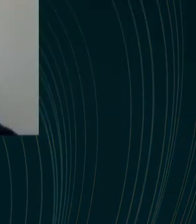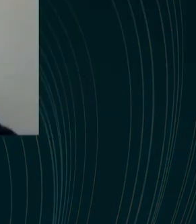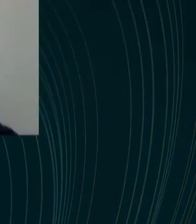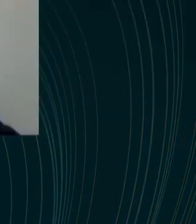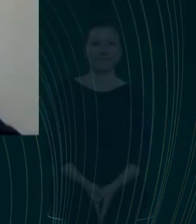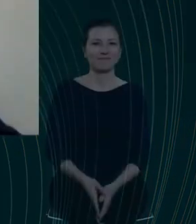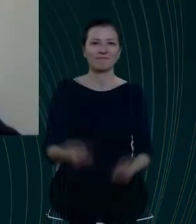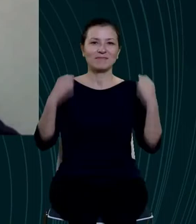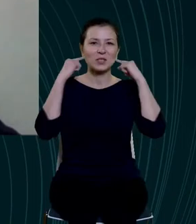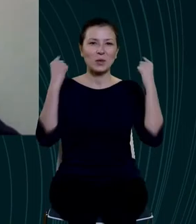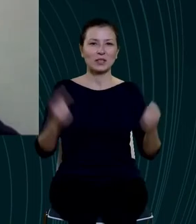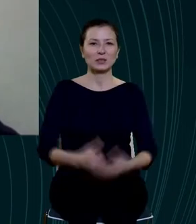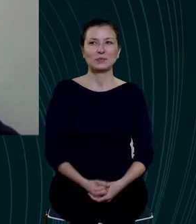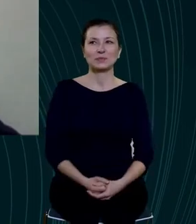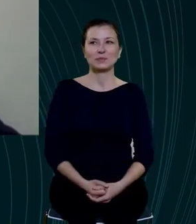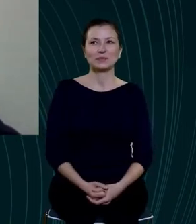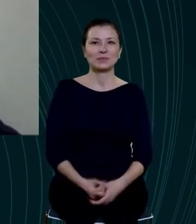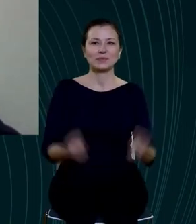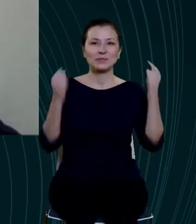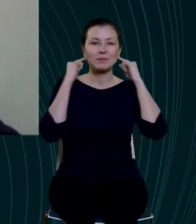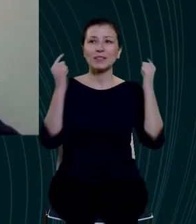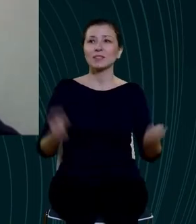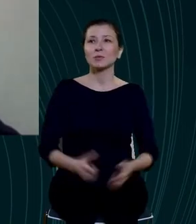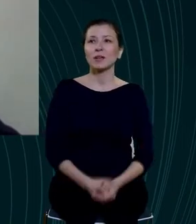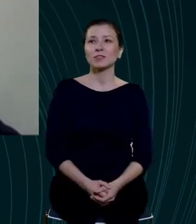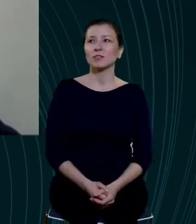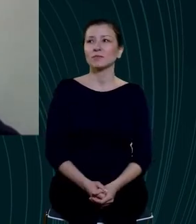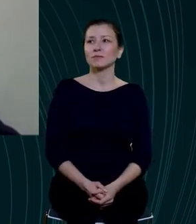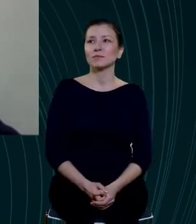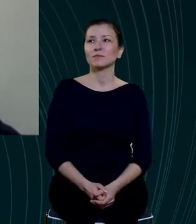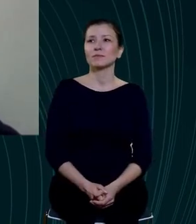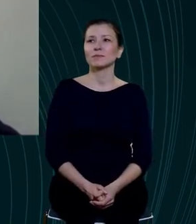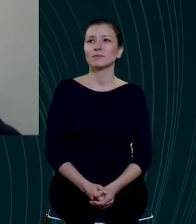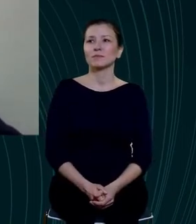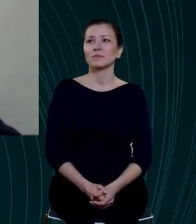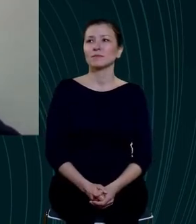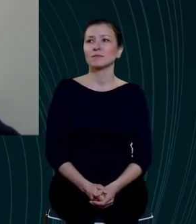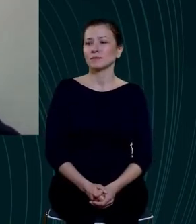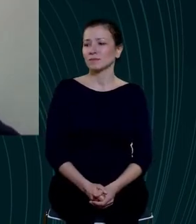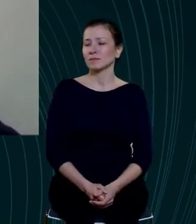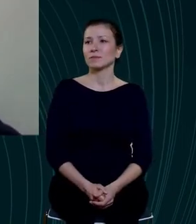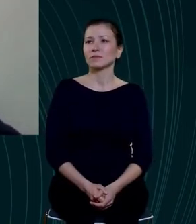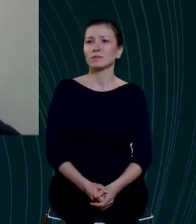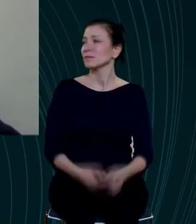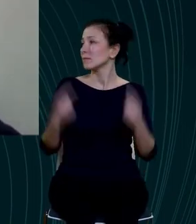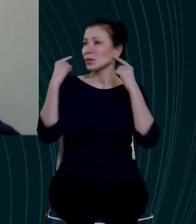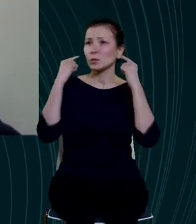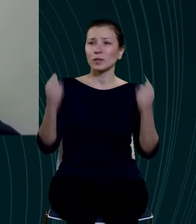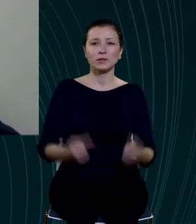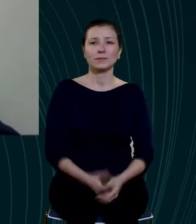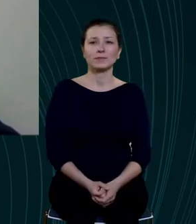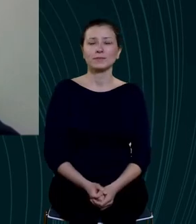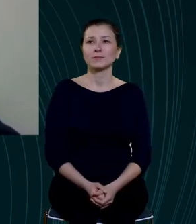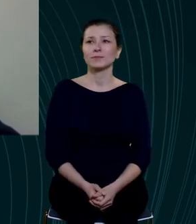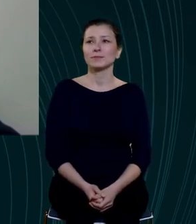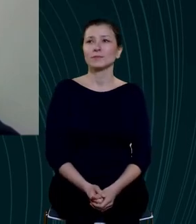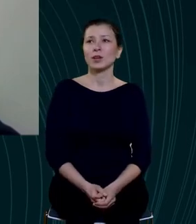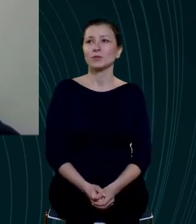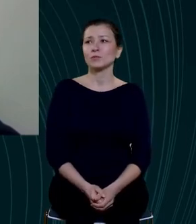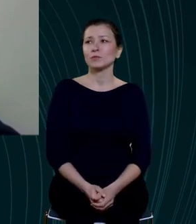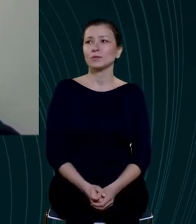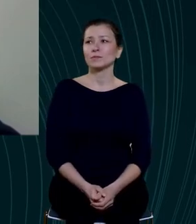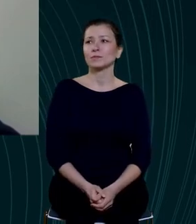Dzień dobry, nazywam się Rafał Pawlak, jestem przedstawicielem Instytutu Łączności, Państwowego Instytutu Badawczego, pełnię